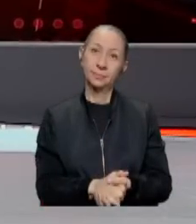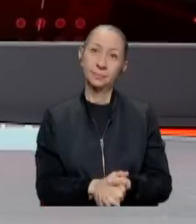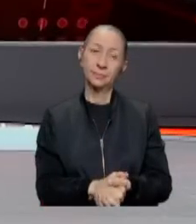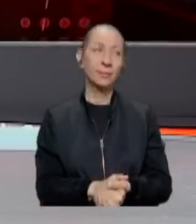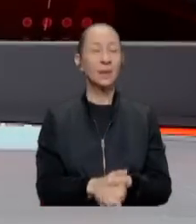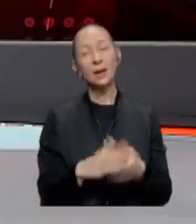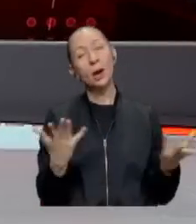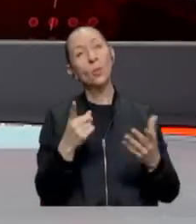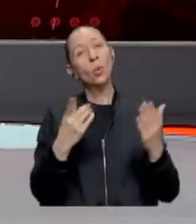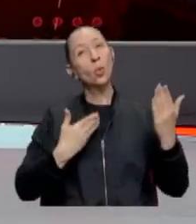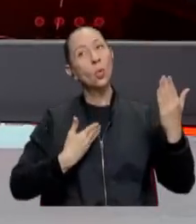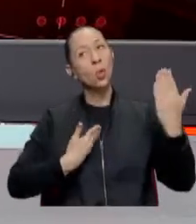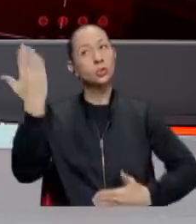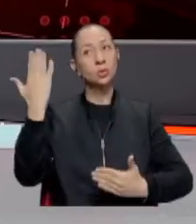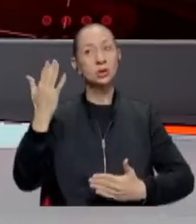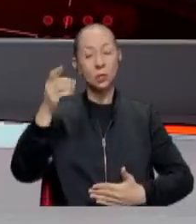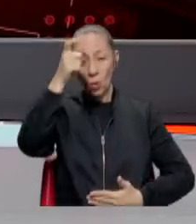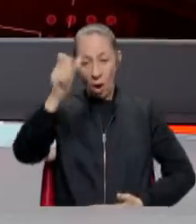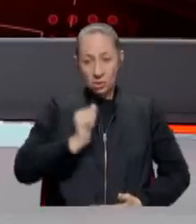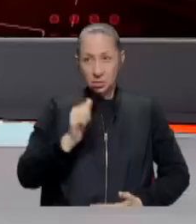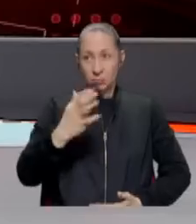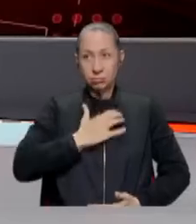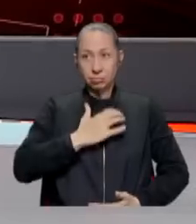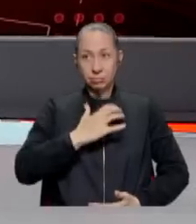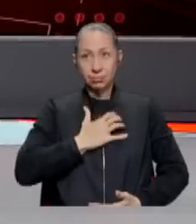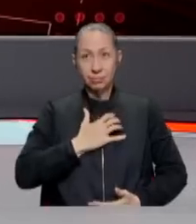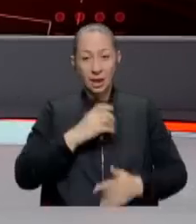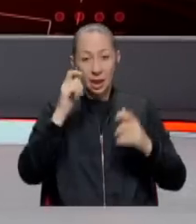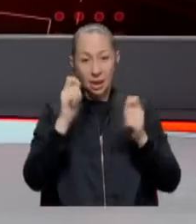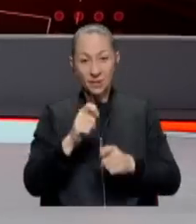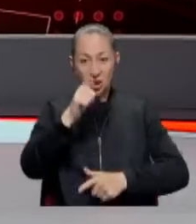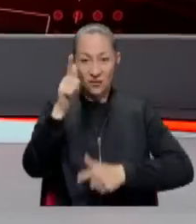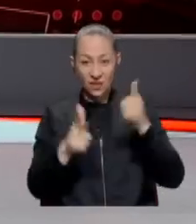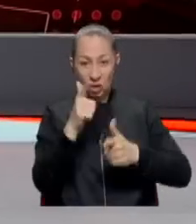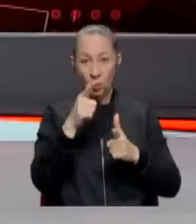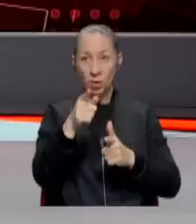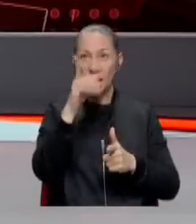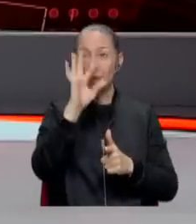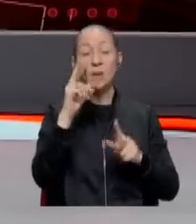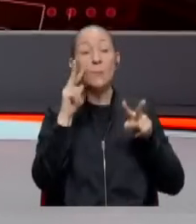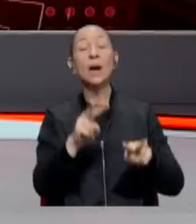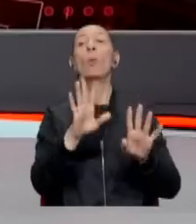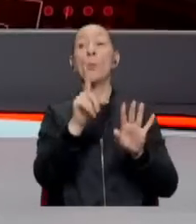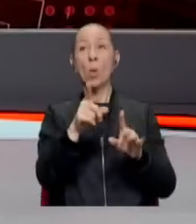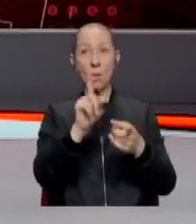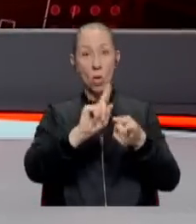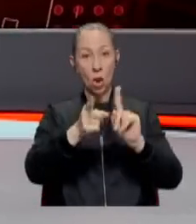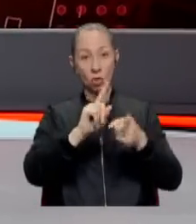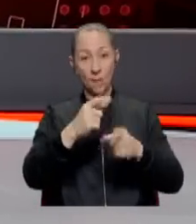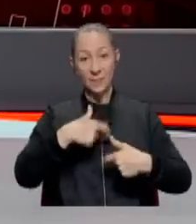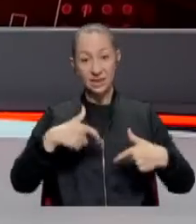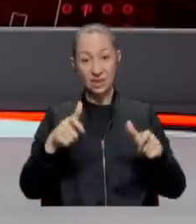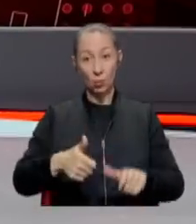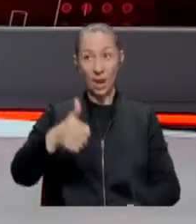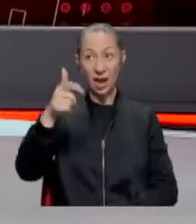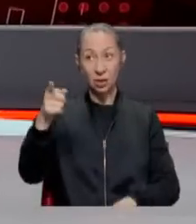ya bu Koskoca Türk Silahlı Kuvvetleri'nin kullanacağı videoya şuna buna kimse bakmıyor mu Böyle mi yönetiyor Milli